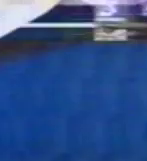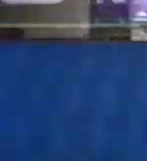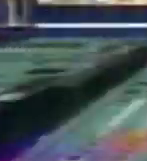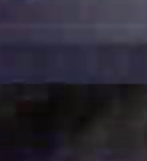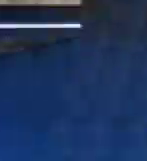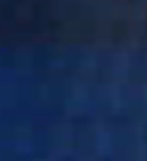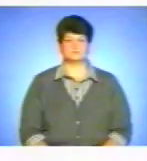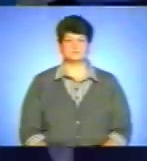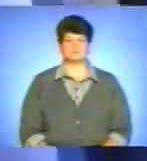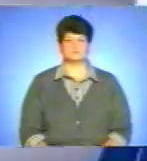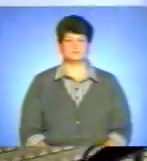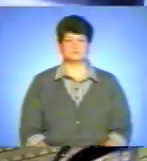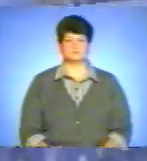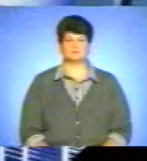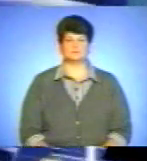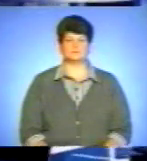Музика